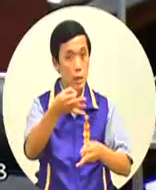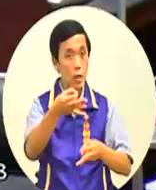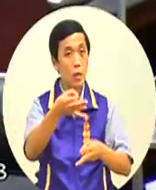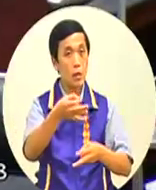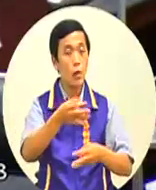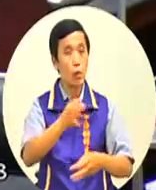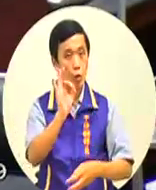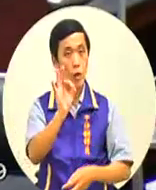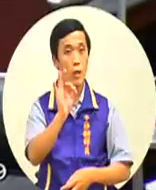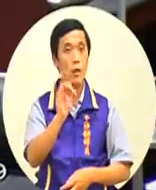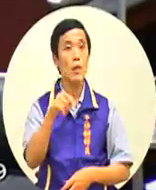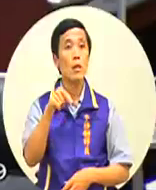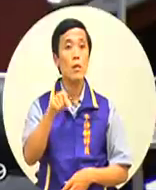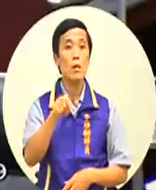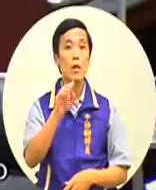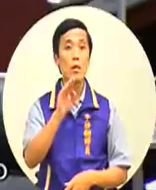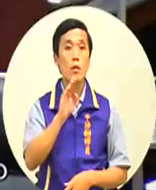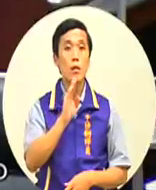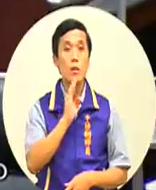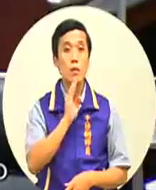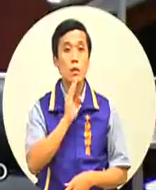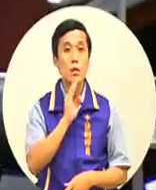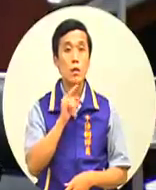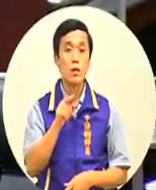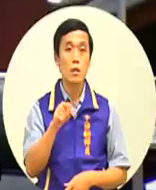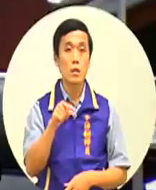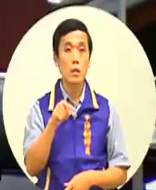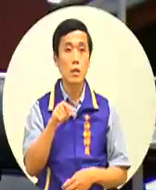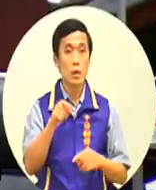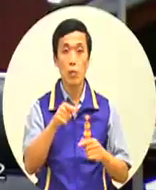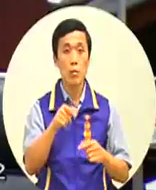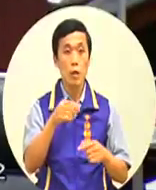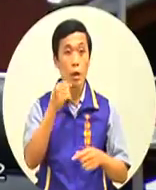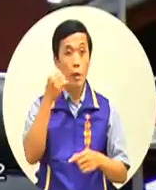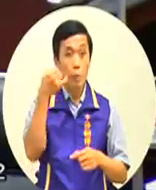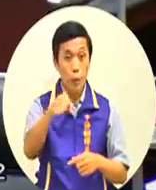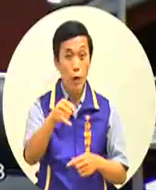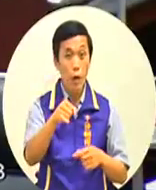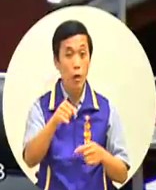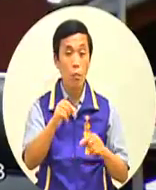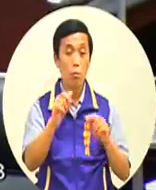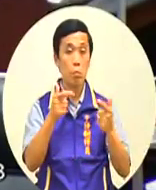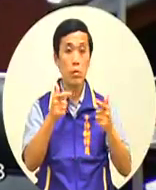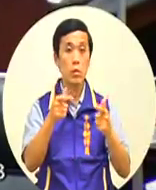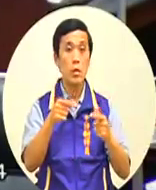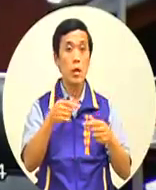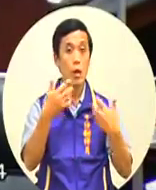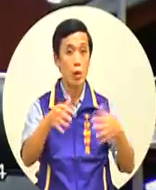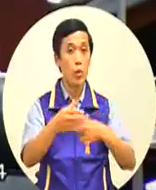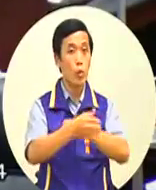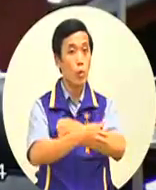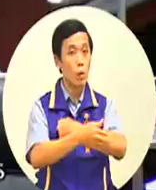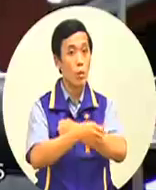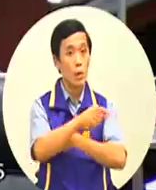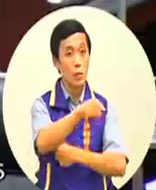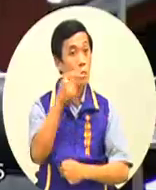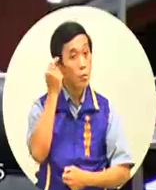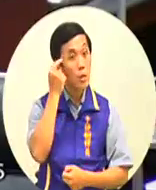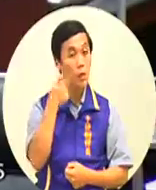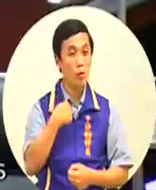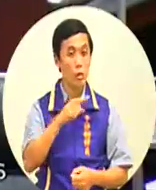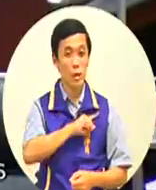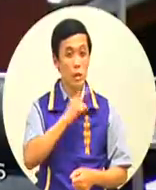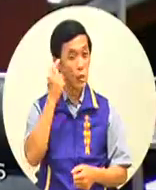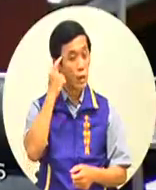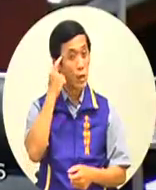嘛。所以这是，不是讲规个拢歹啦？事实有足济工人，伊嘛是讲我要加赚寡钱，有些